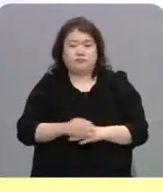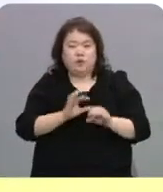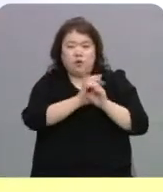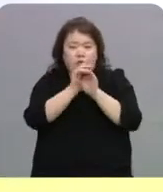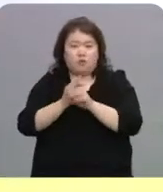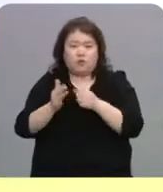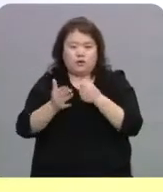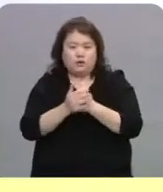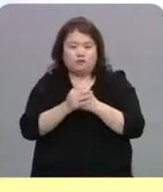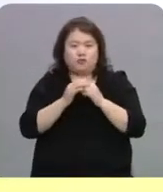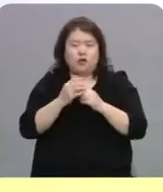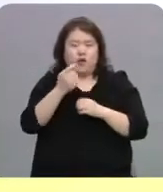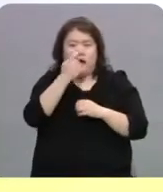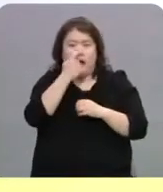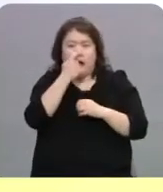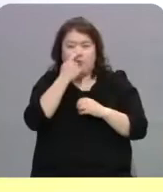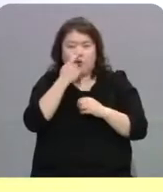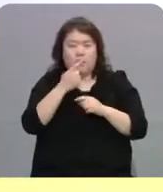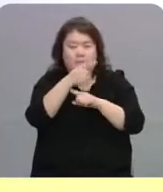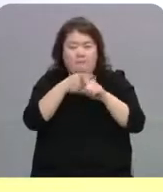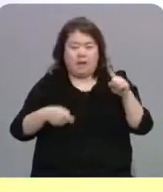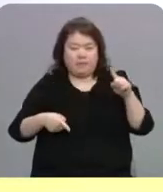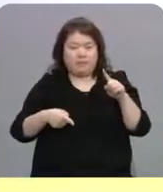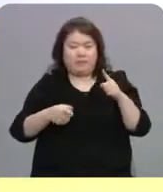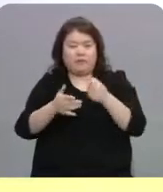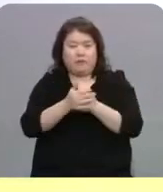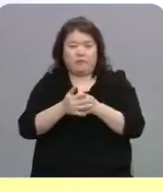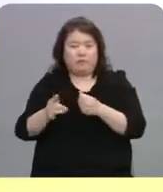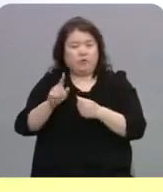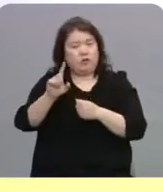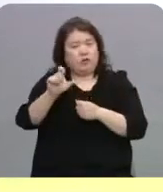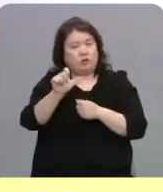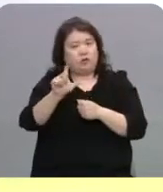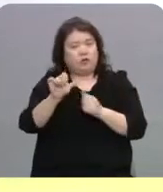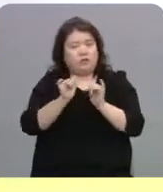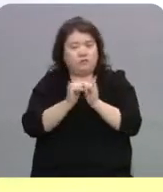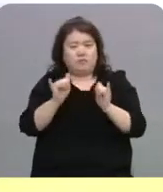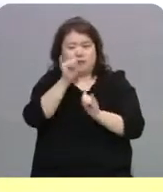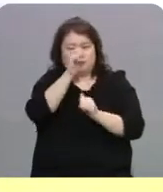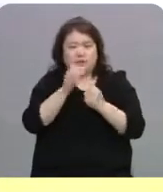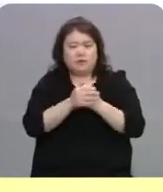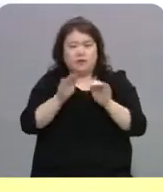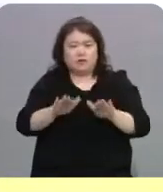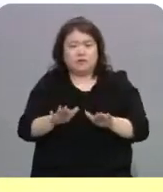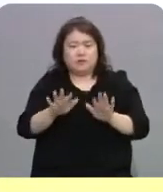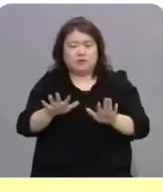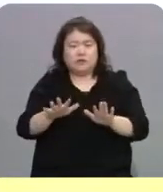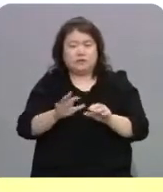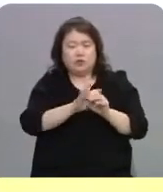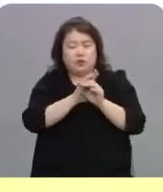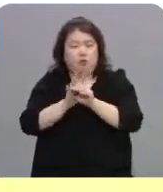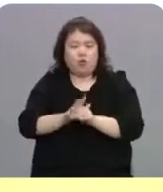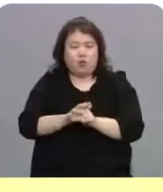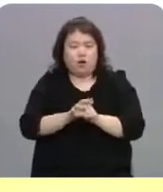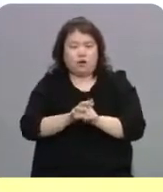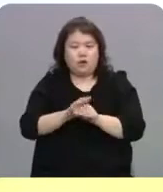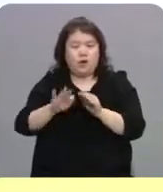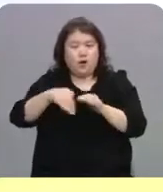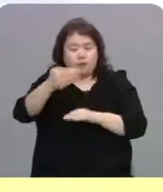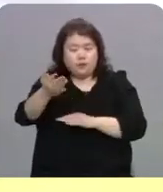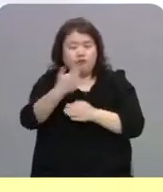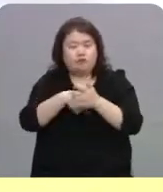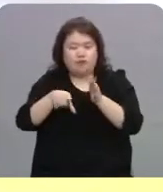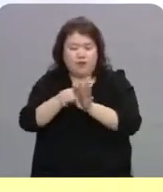아이들이 바탕 1 2 4 5 6 회상 1 10대 념 있으니까 경쟁 지금 이 시기를 넘기기